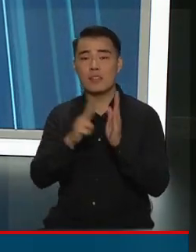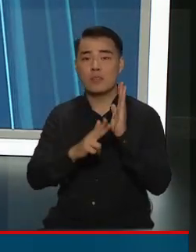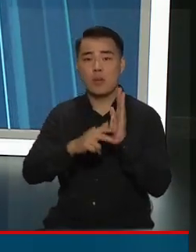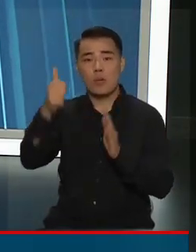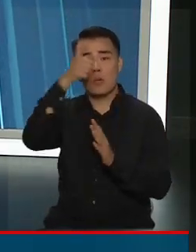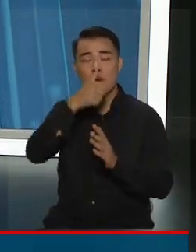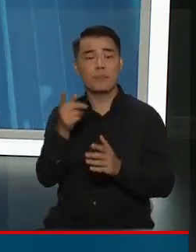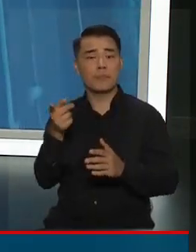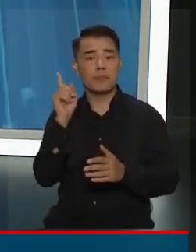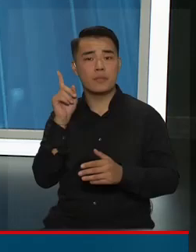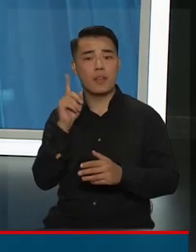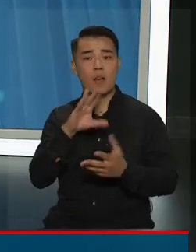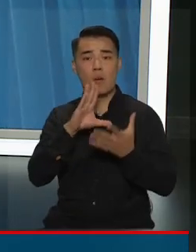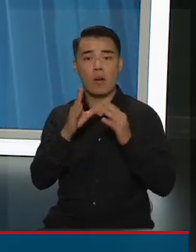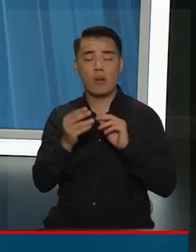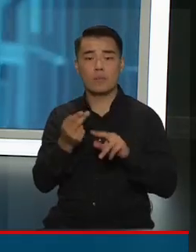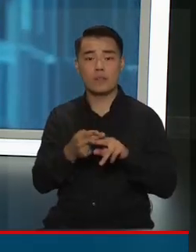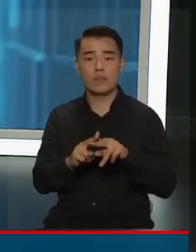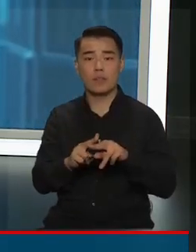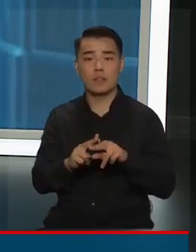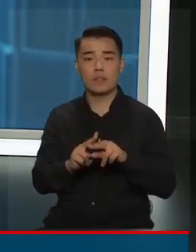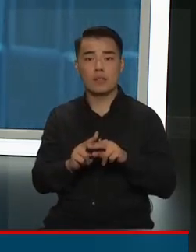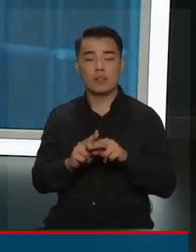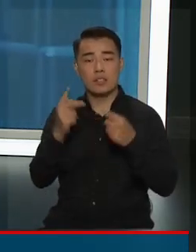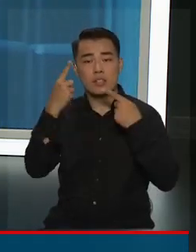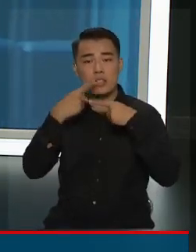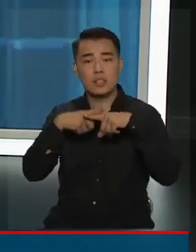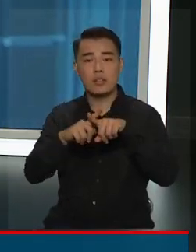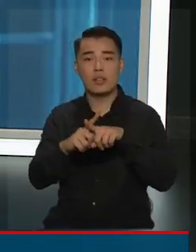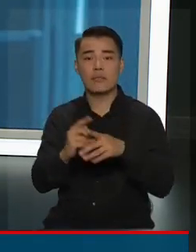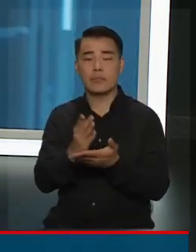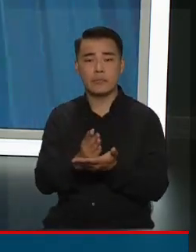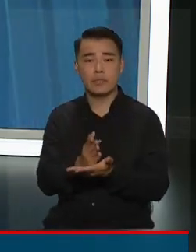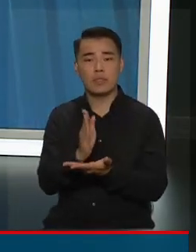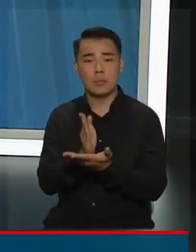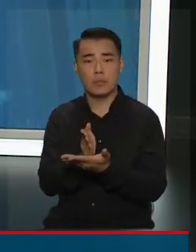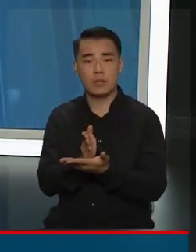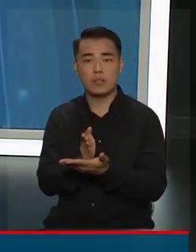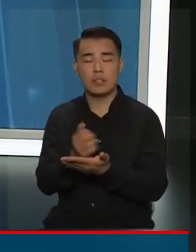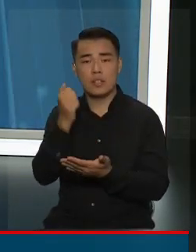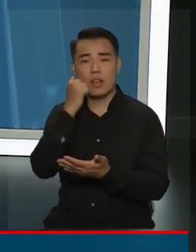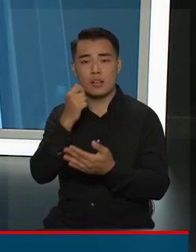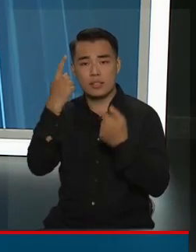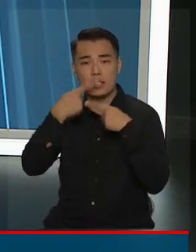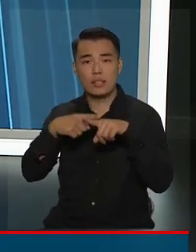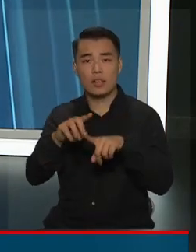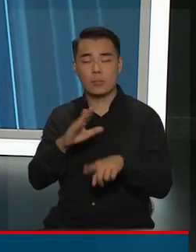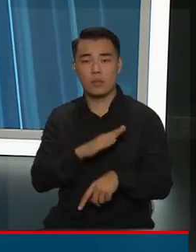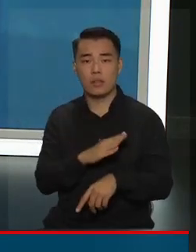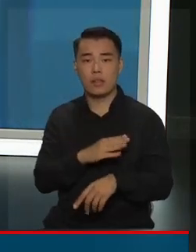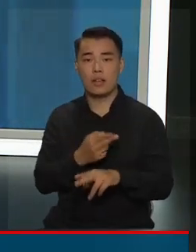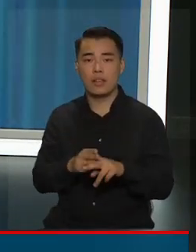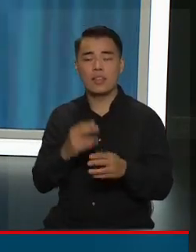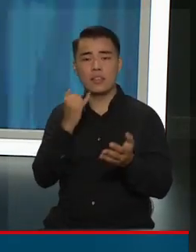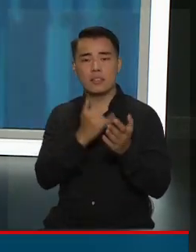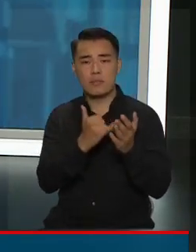жылдары қолданған. Иә, ол белгілі. 80-ші жылдары. Әбден тозығы жеткен техника. Оны